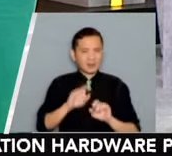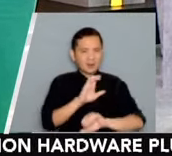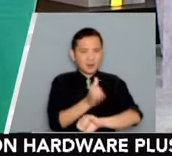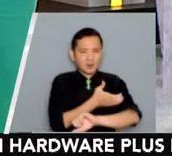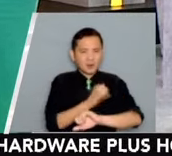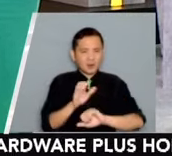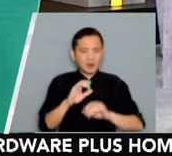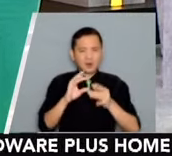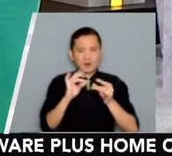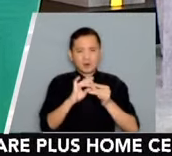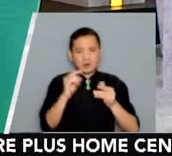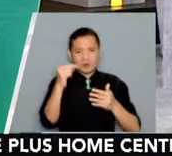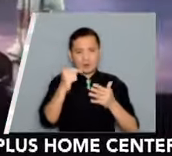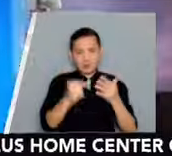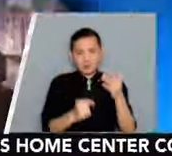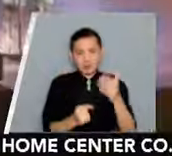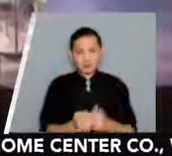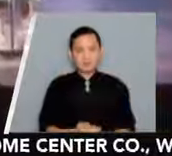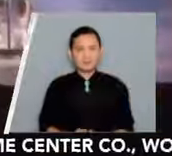Aubrey Carampel.